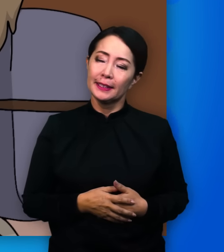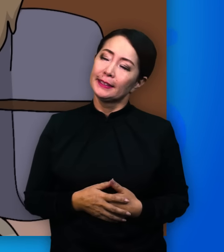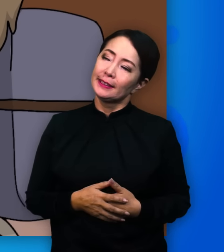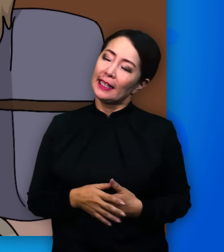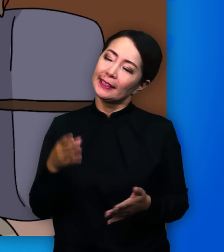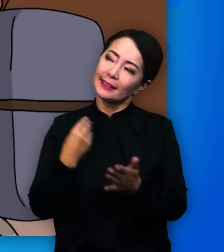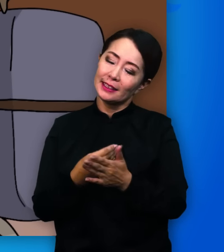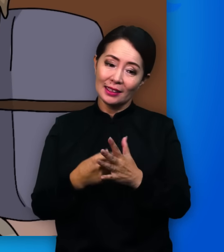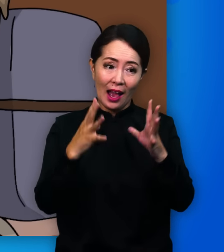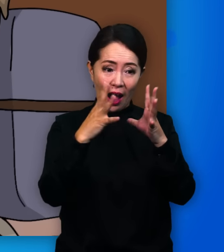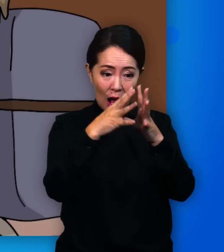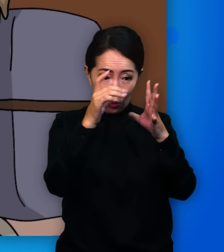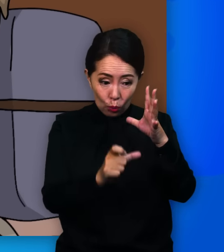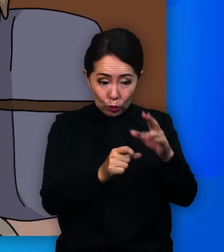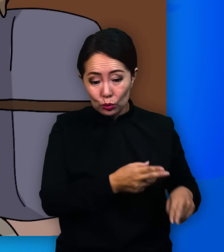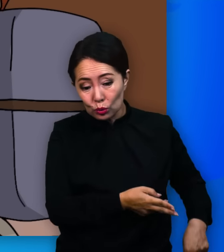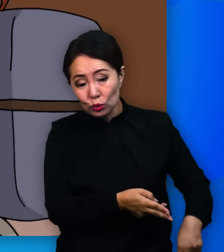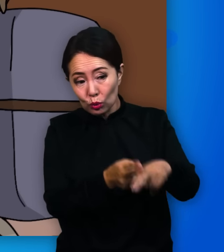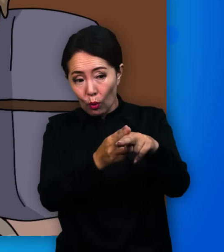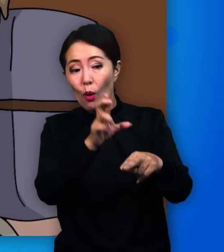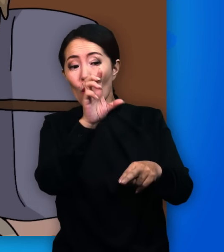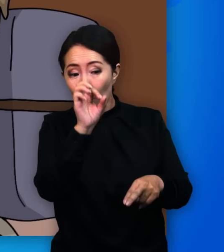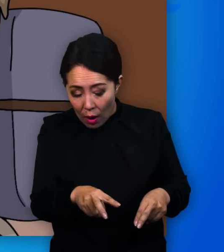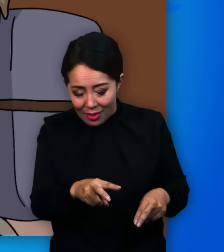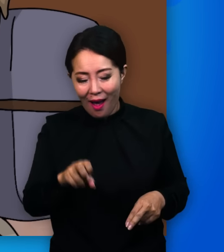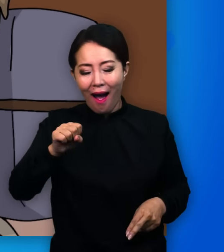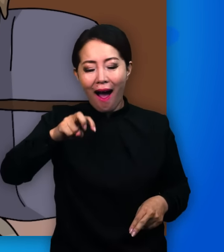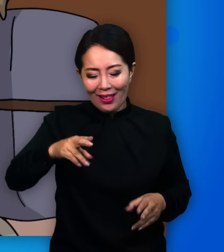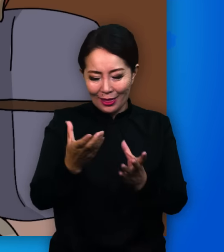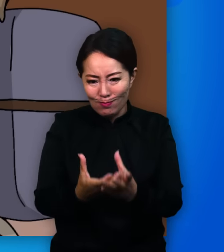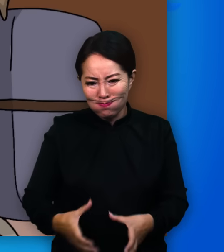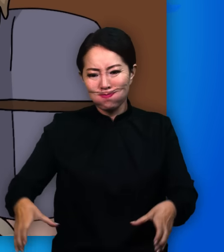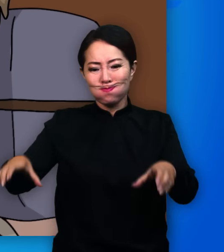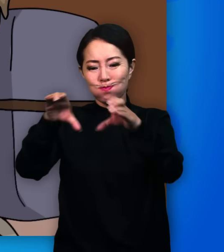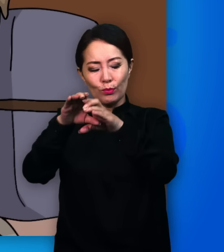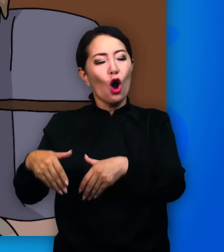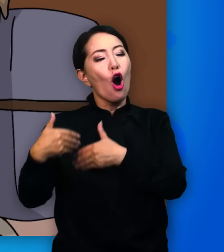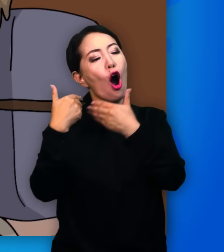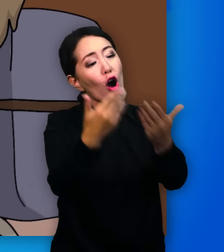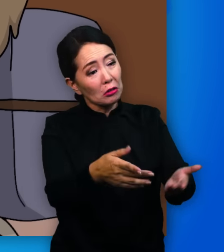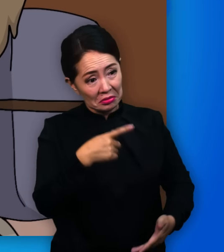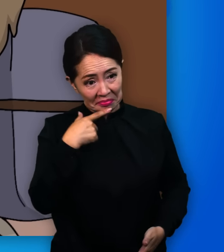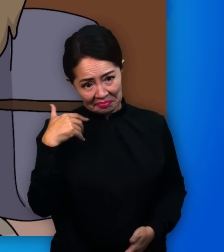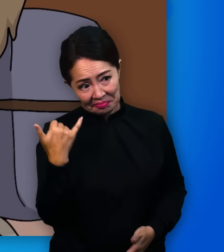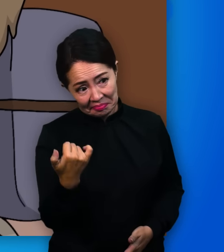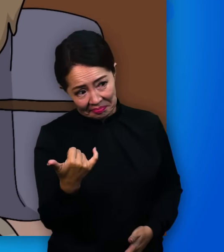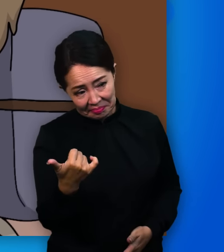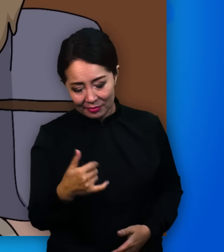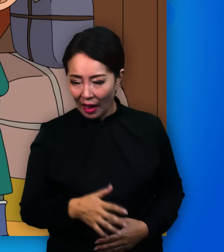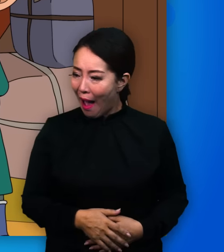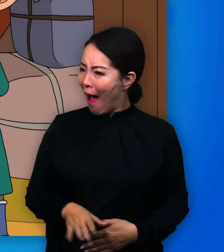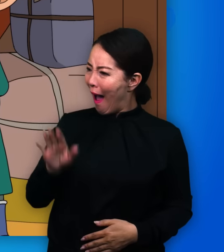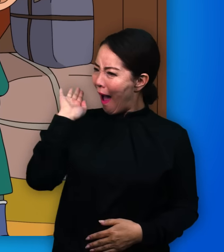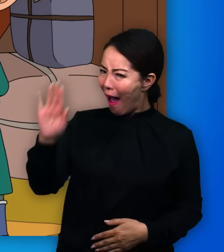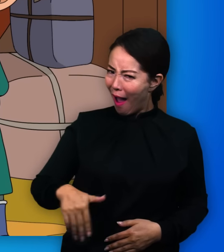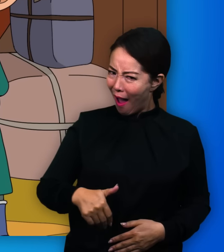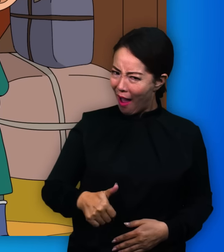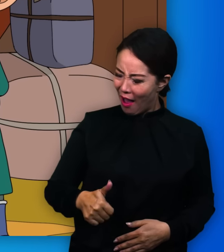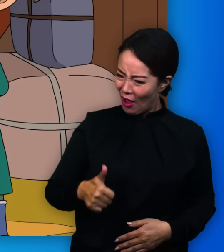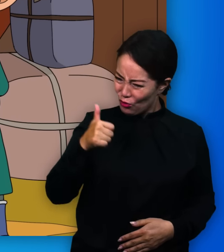Оллоо. За, Хэдүүлээ нэг хааны зарлиг бичиг хийж авъя. Тэгээд тэрнийгээ барьж яваад нөгөө ахтай